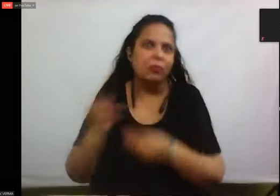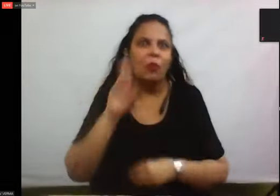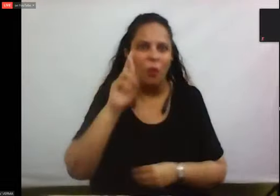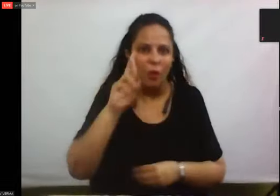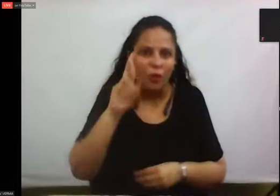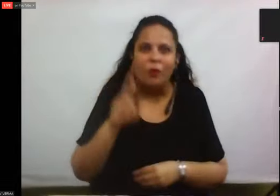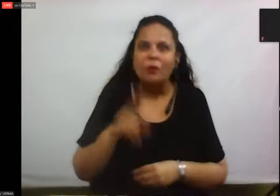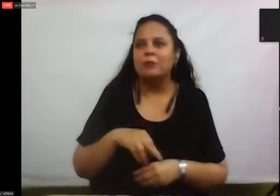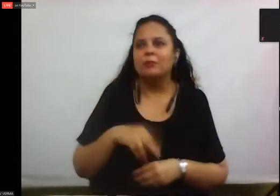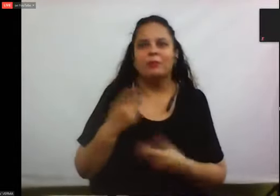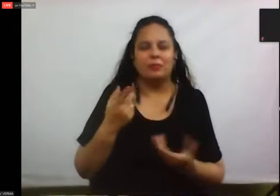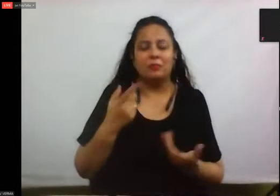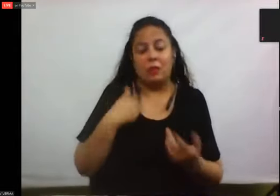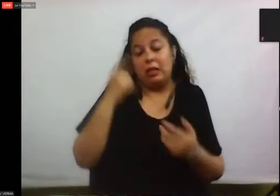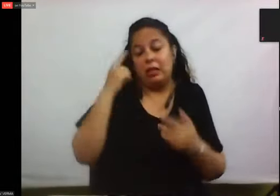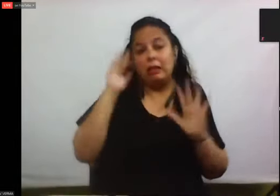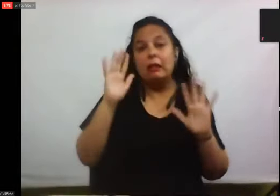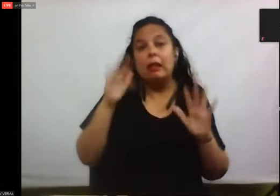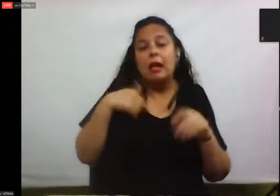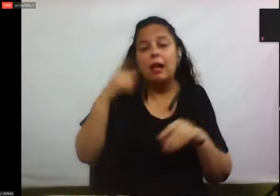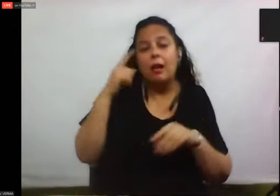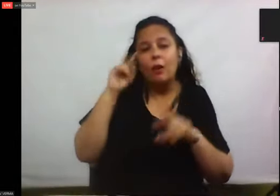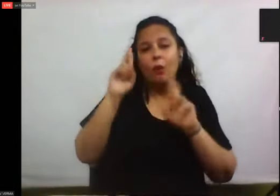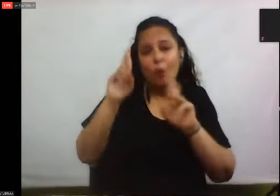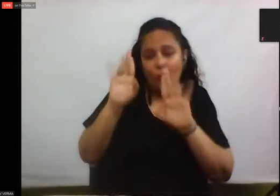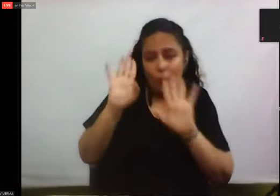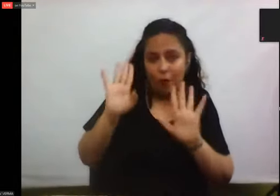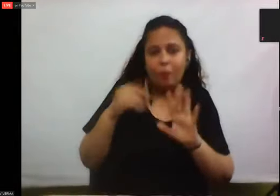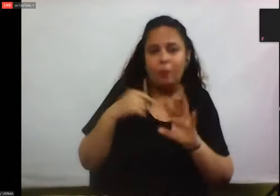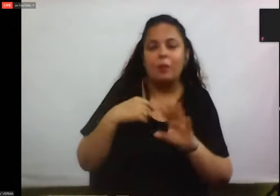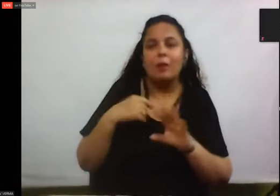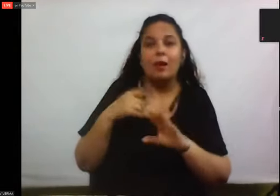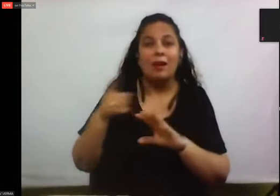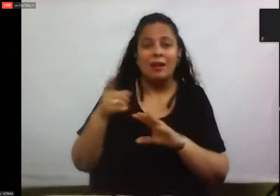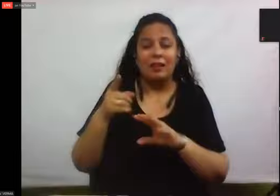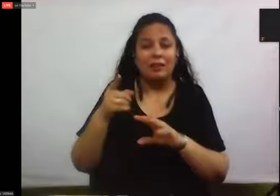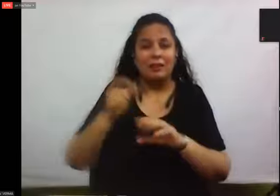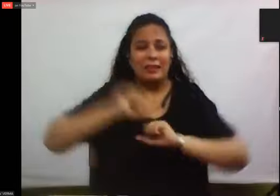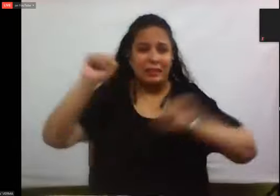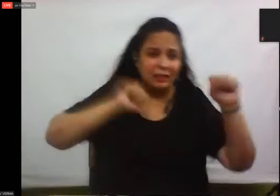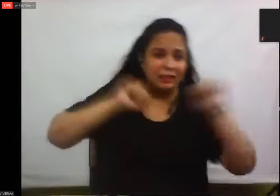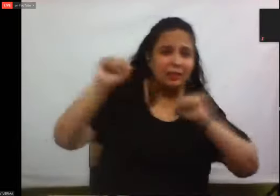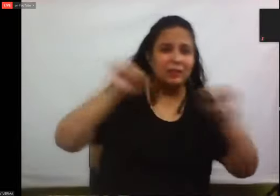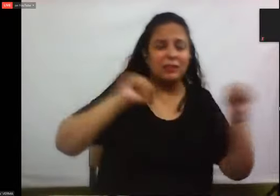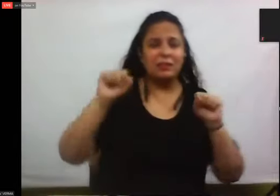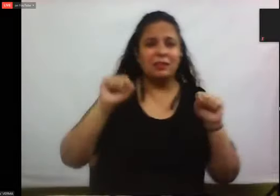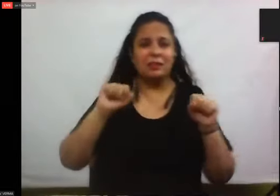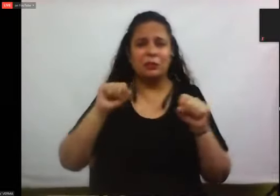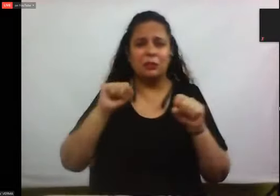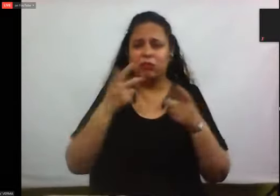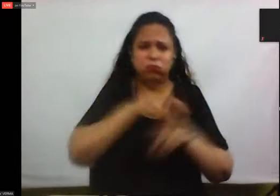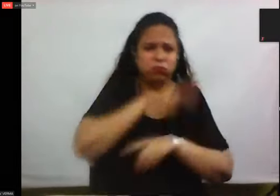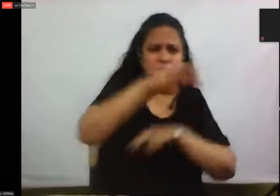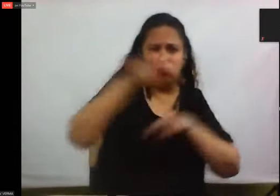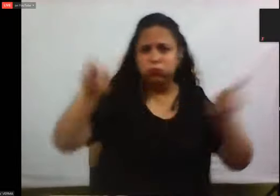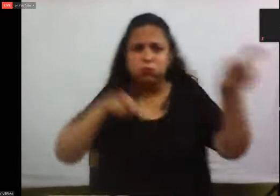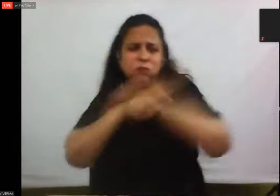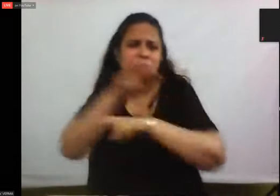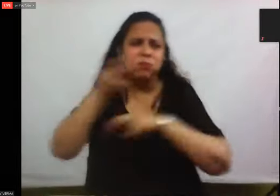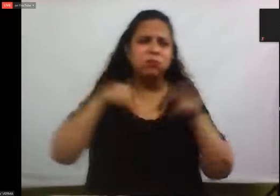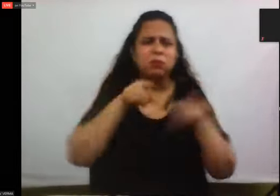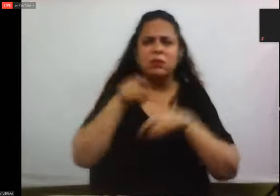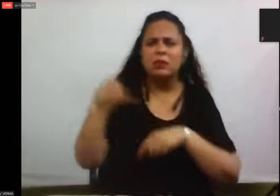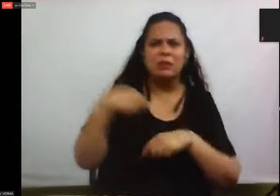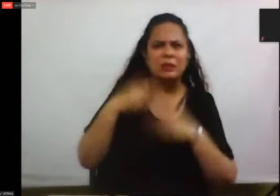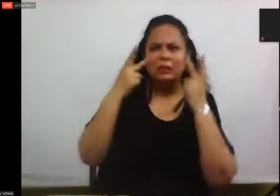haven't been, I don't know, I just guess. But hyperactivity jo hai, ye aajkal hum बहुत